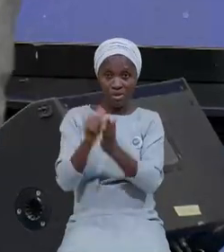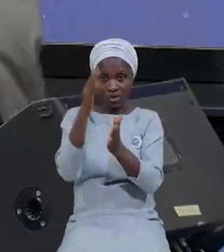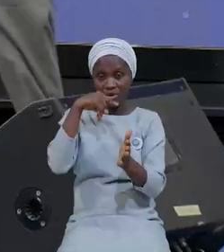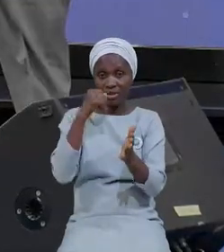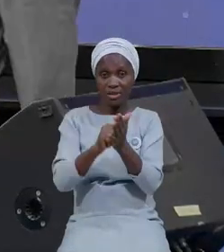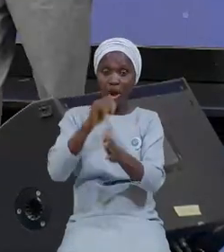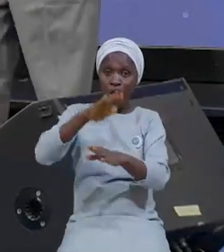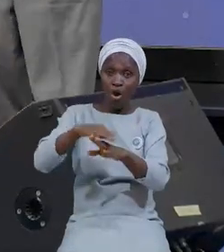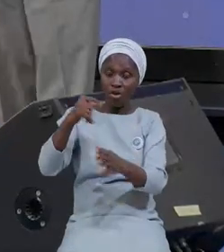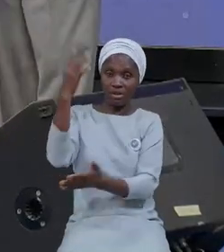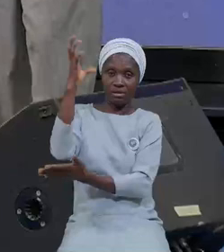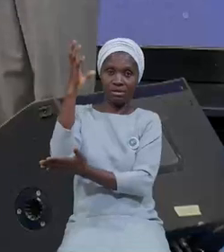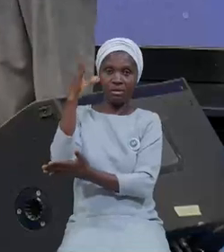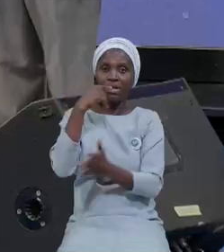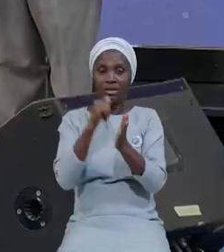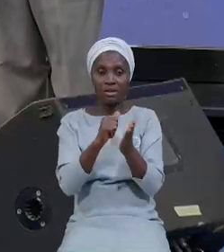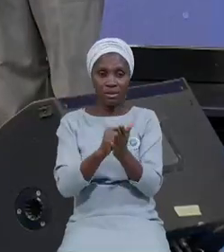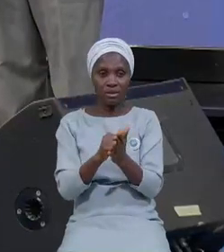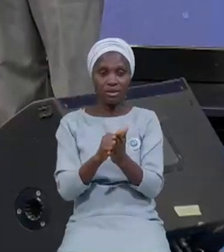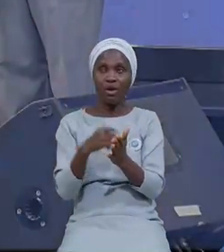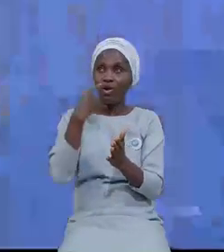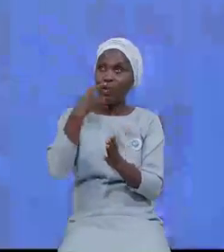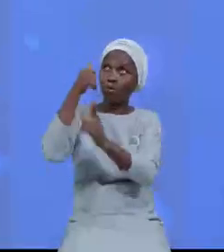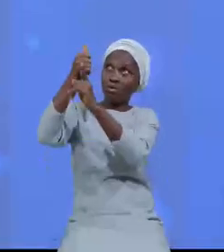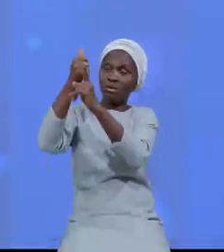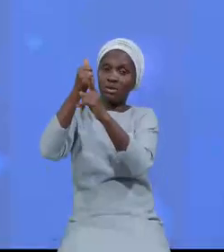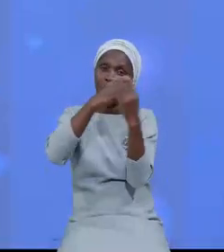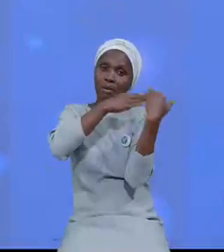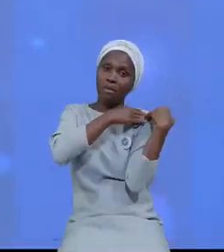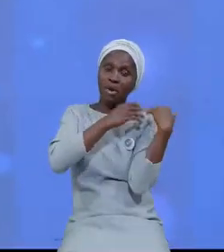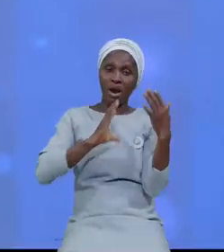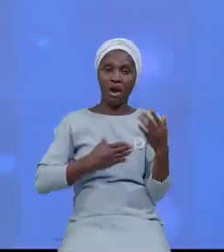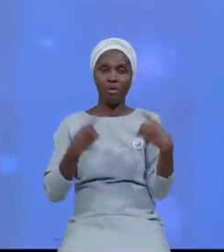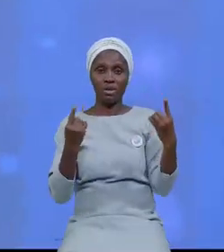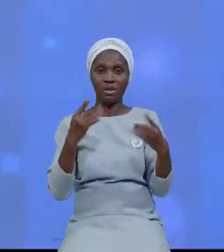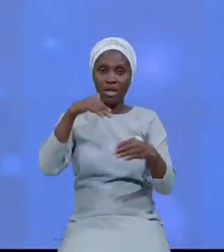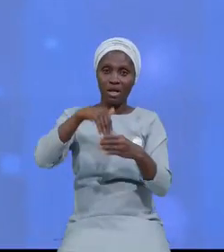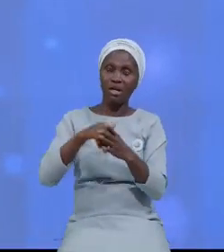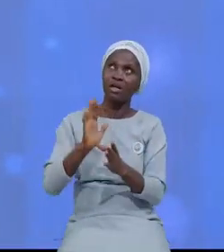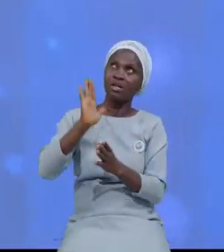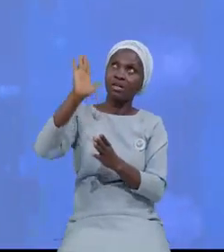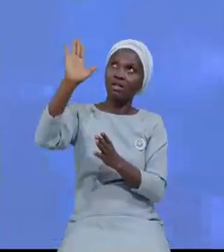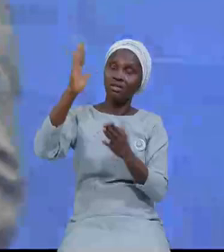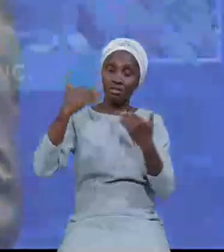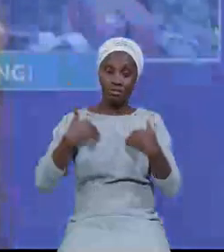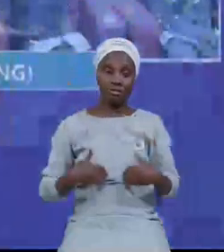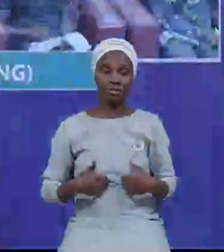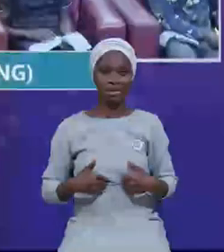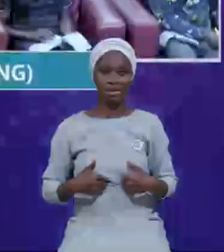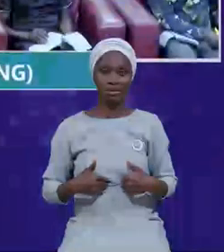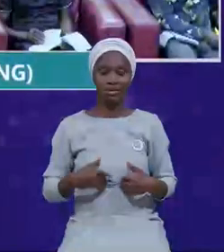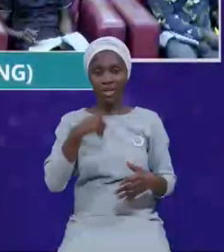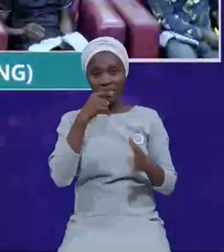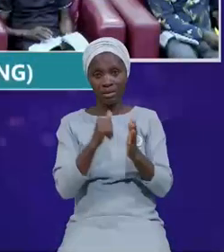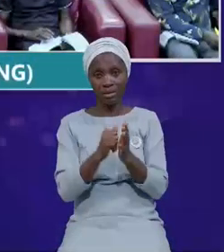arbre et lui-même lui qui a porté lui-même nos péchés en son corps